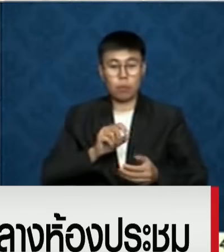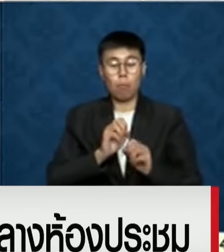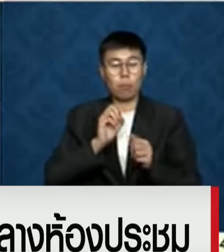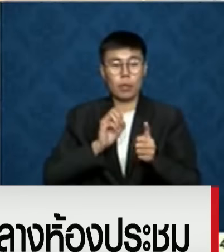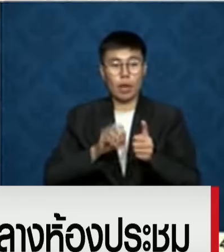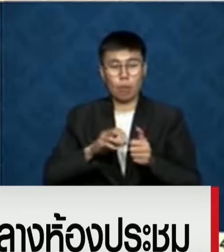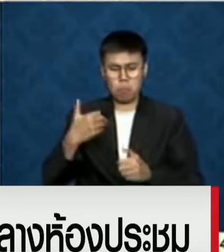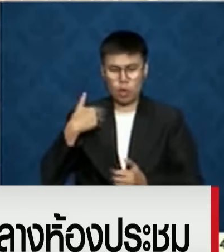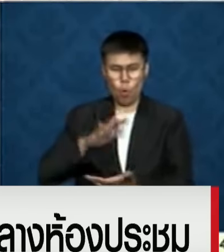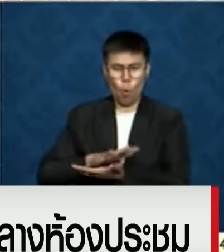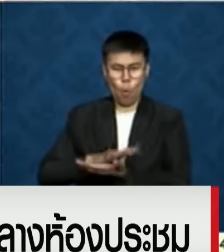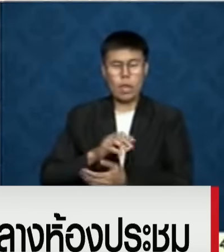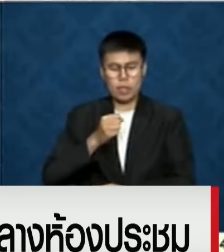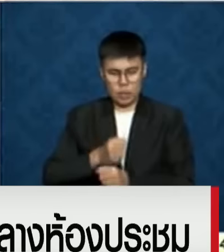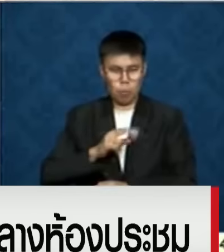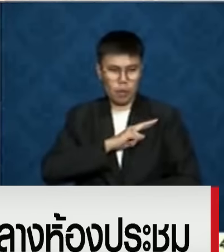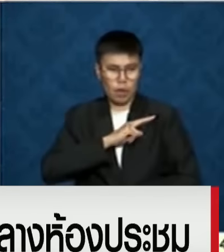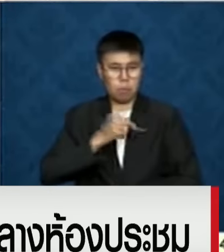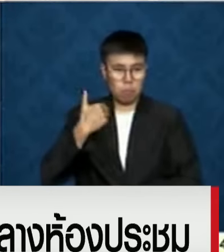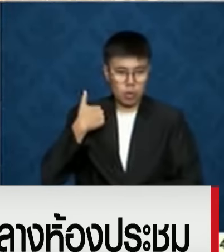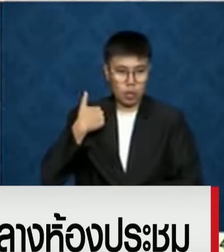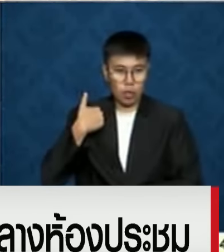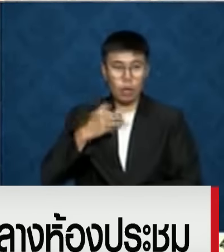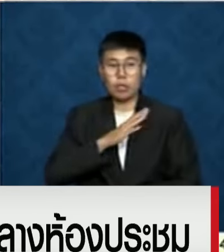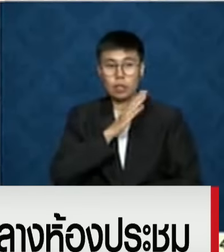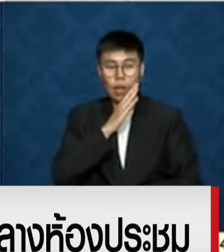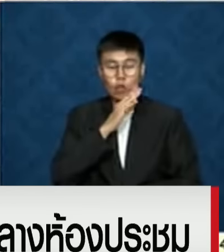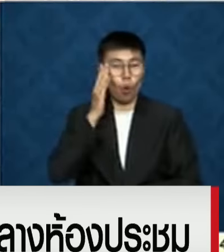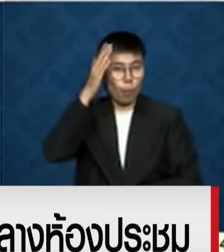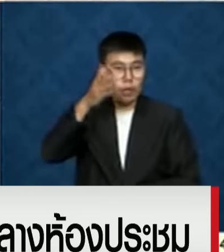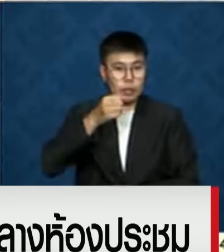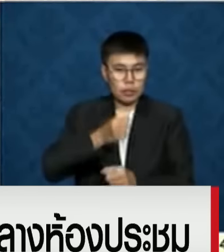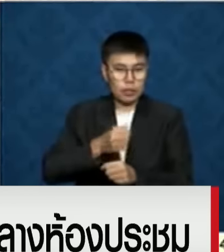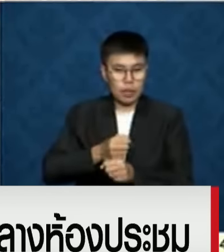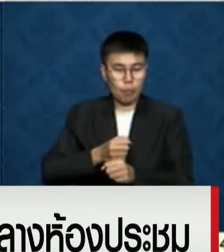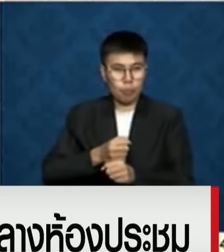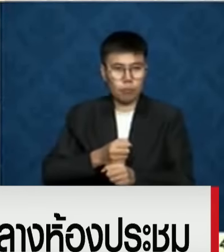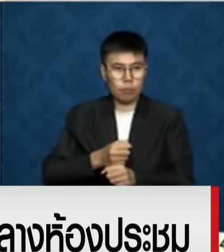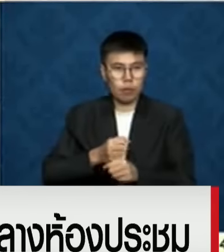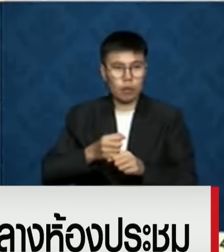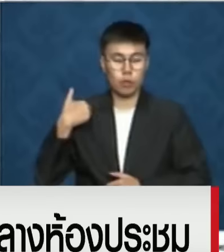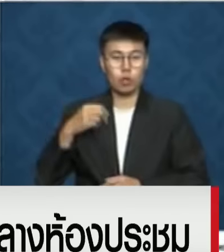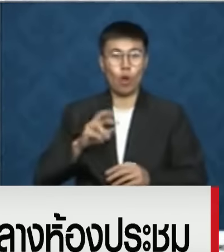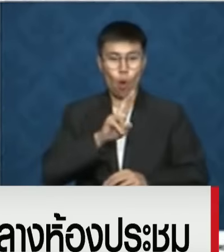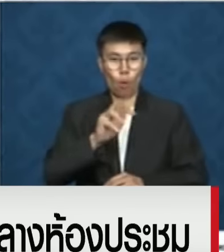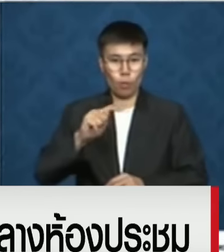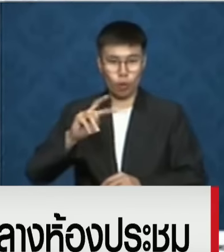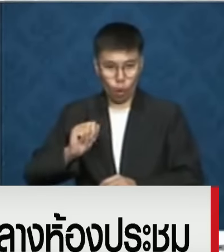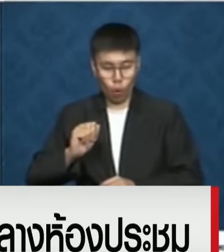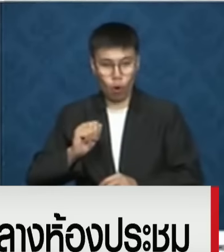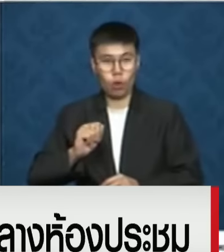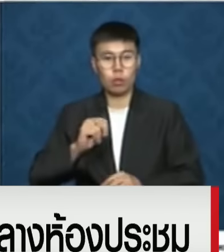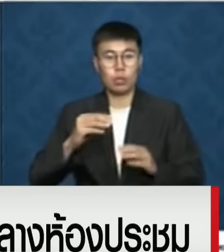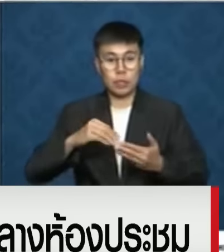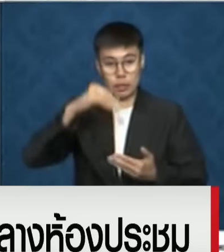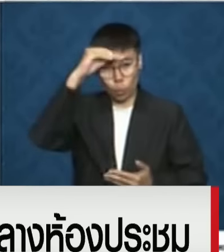ครูจวงก็จะลุกขึ้นอีกรอบนึงคราวนี้คุณปฏิพัฒน์สันติภาดารองประธานสภาหรือหมออ๋องอ่ะค่ะซึ่งทำหน้าที่ประธานในที่ประชุม